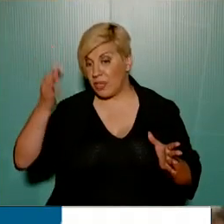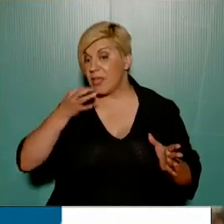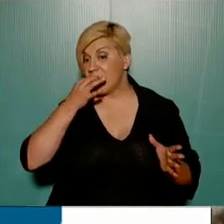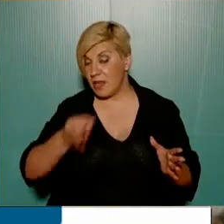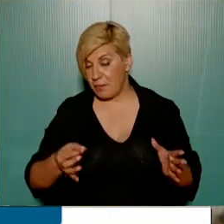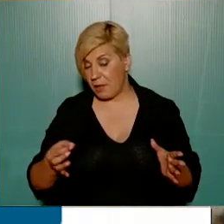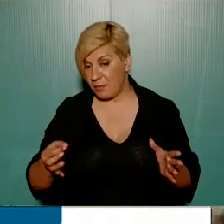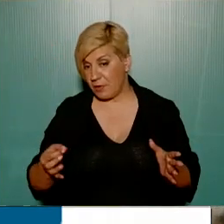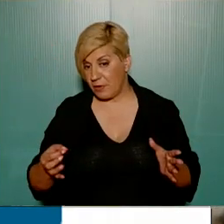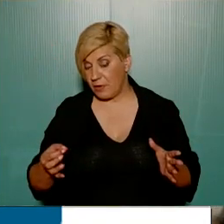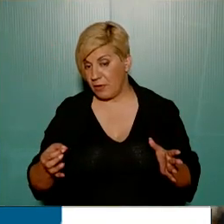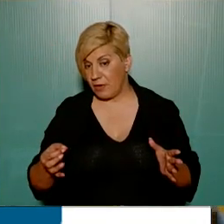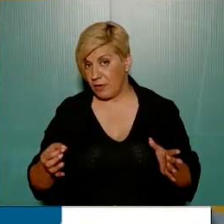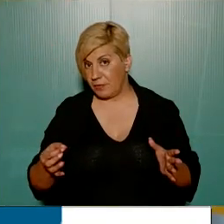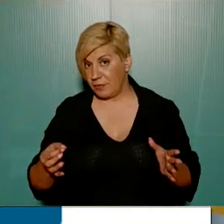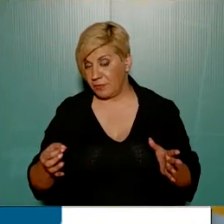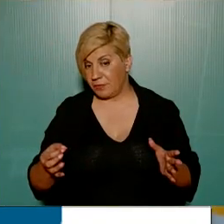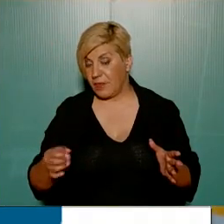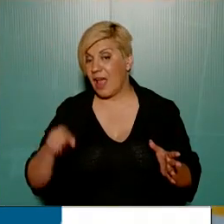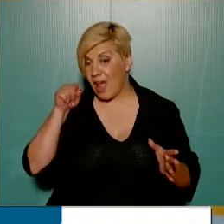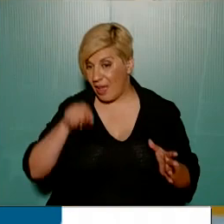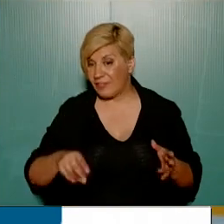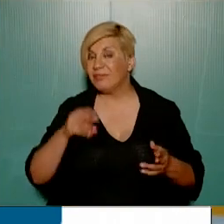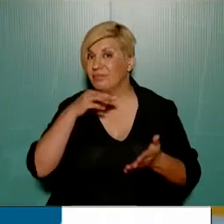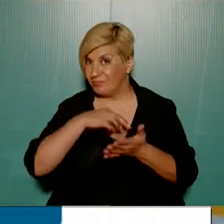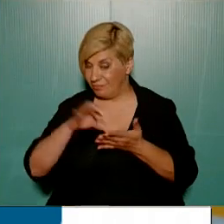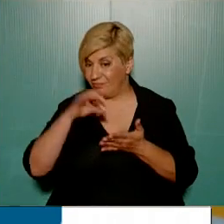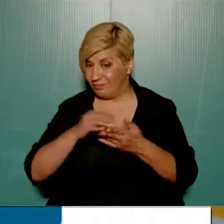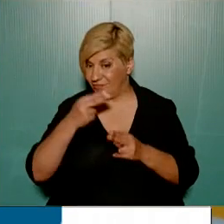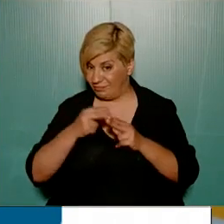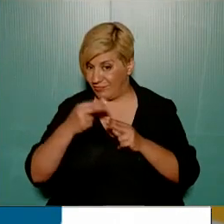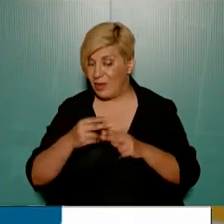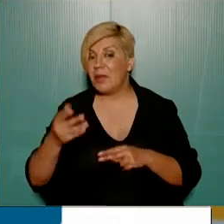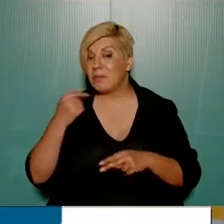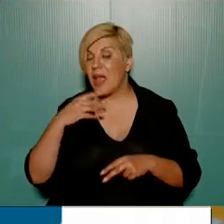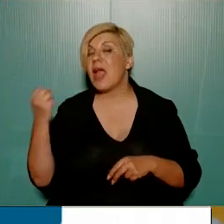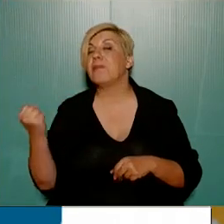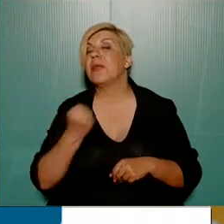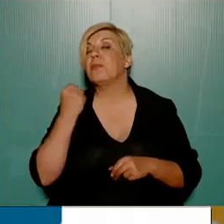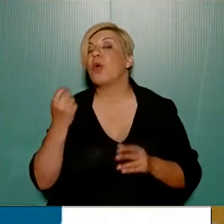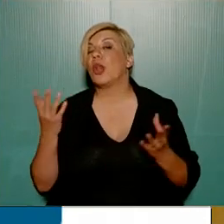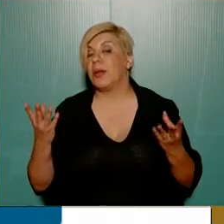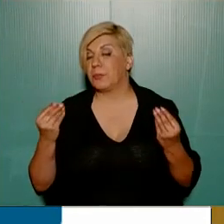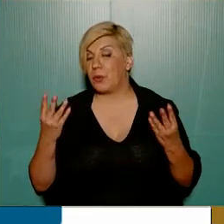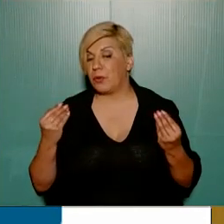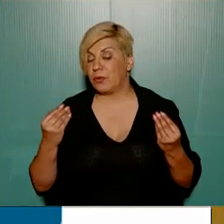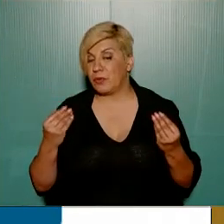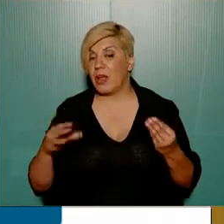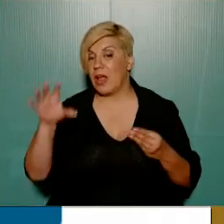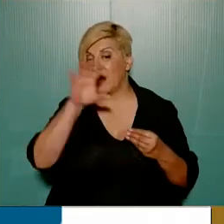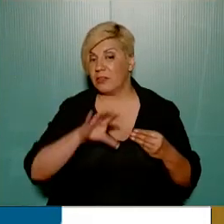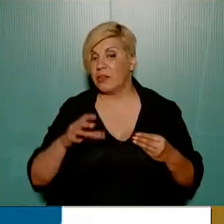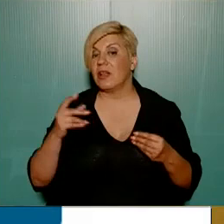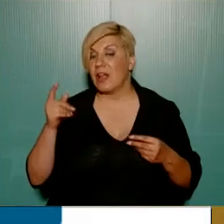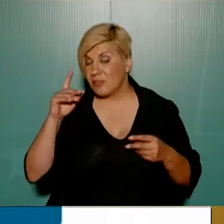με τον μελετητή ότι αυτή η αποκατάσταση που λέγαμε ότι θα γίνει ήταν πολύ επίπονη, γιατί έπρεπε να αναζητηθούν